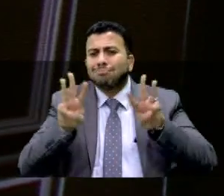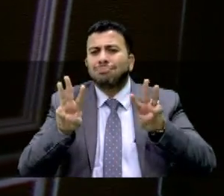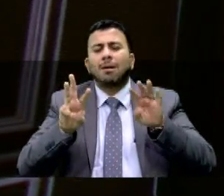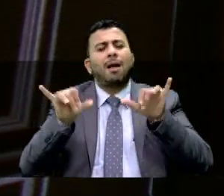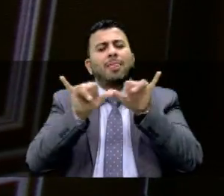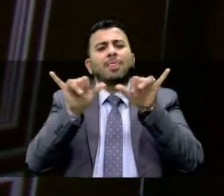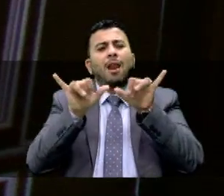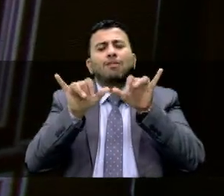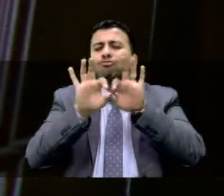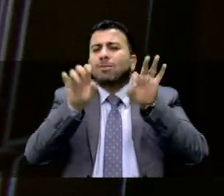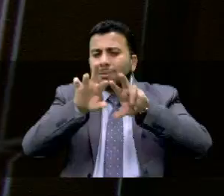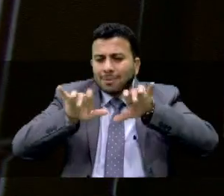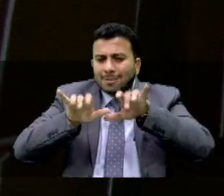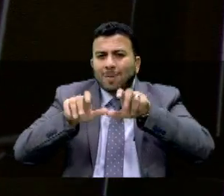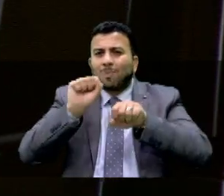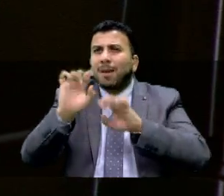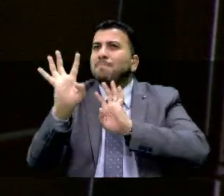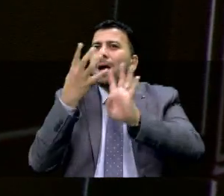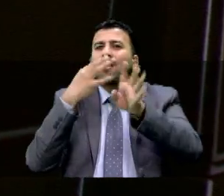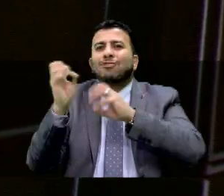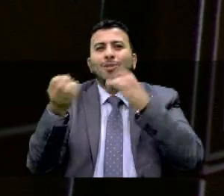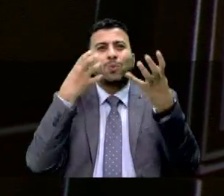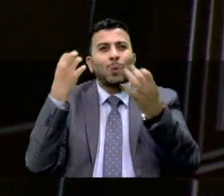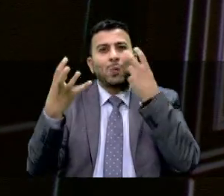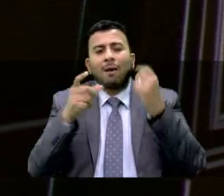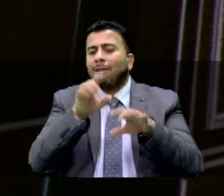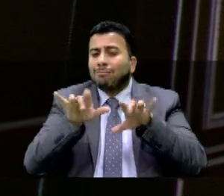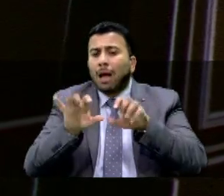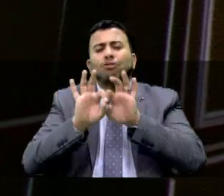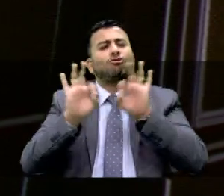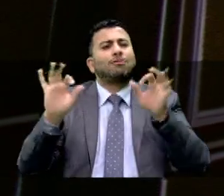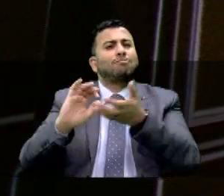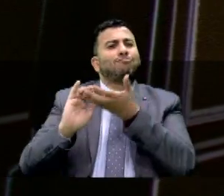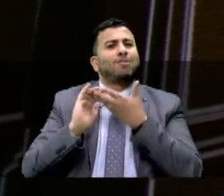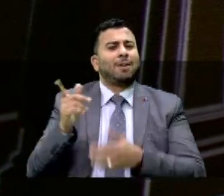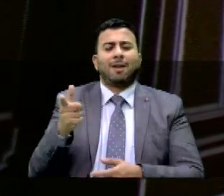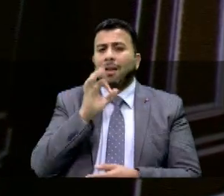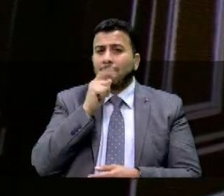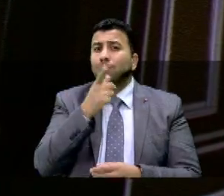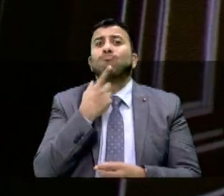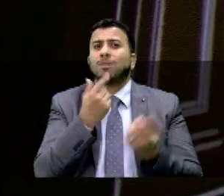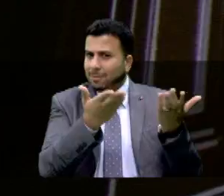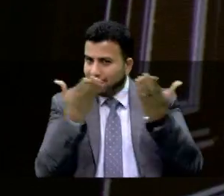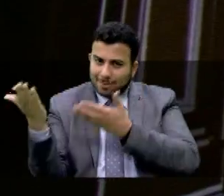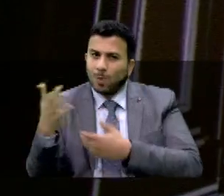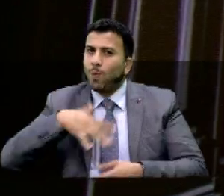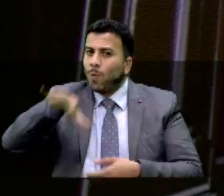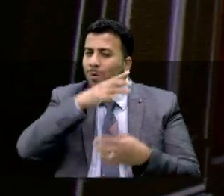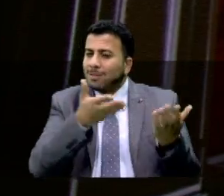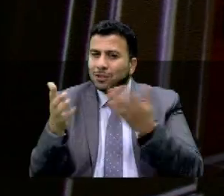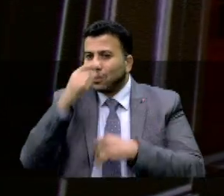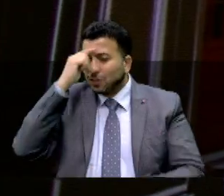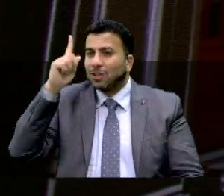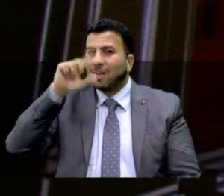من الخدمات إن شاء الله المطلوبة، ونتمنى من الجميع أنهم يشاركونا في هذه الأيام في هذا المهرجان، مهرجان أضواء